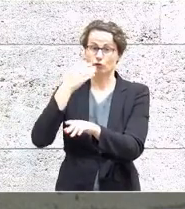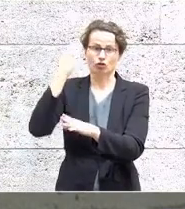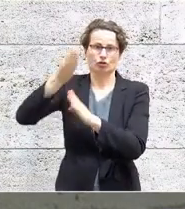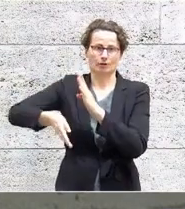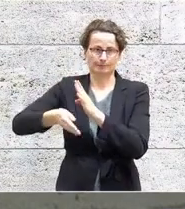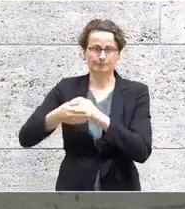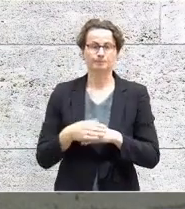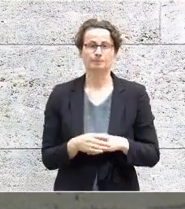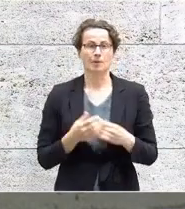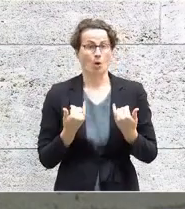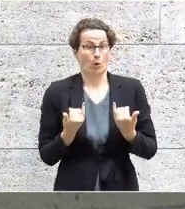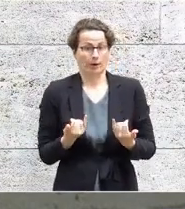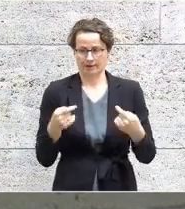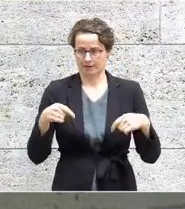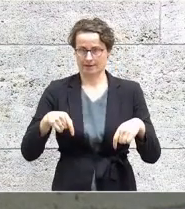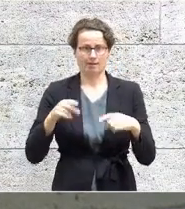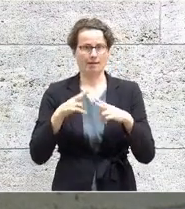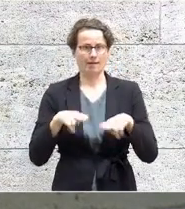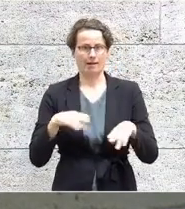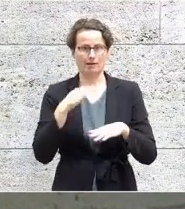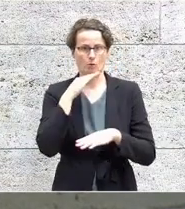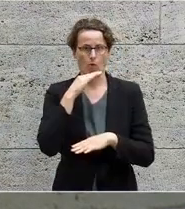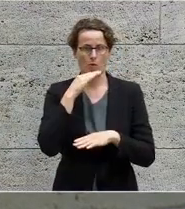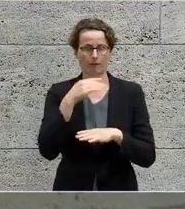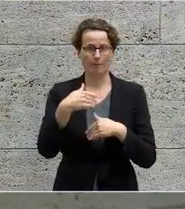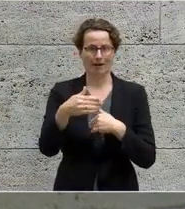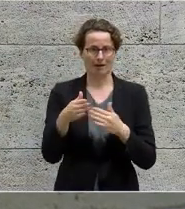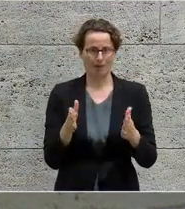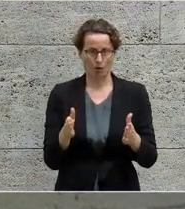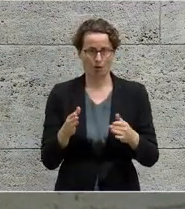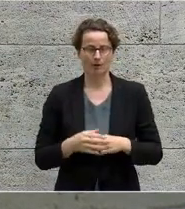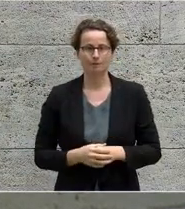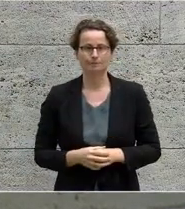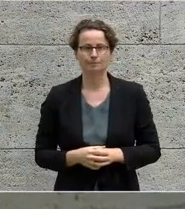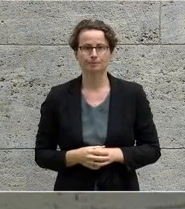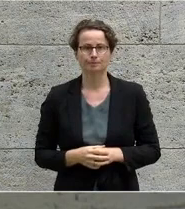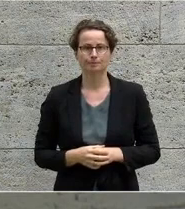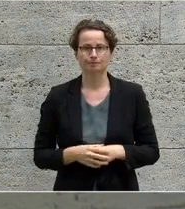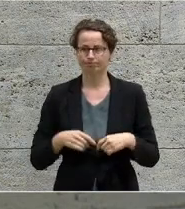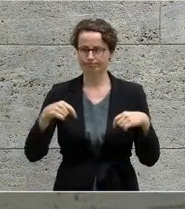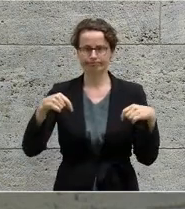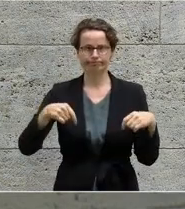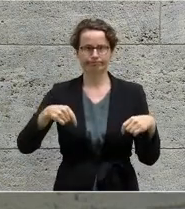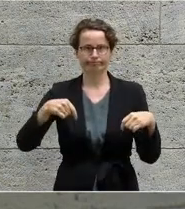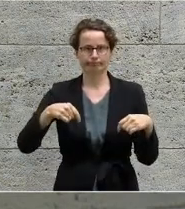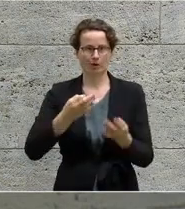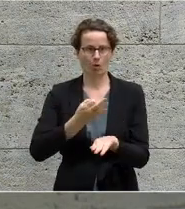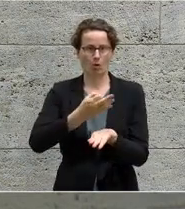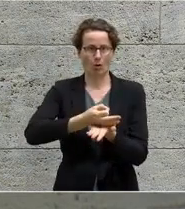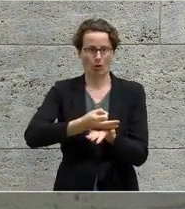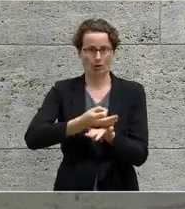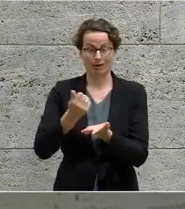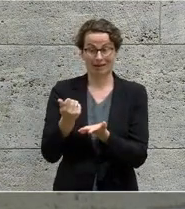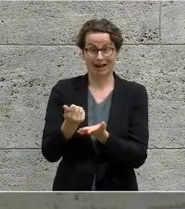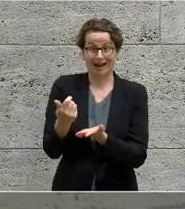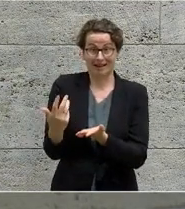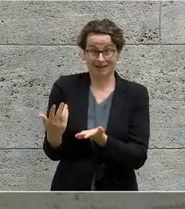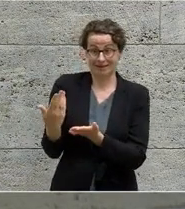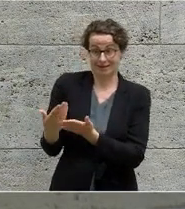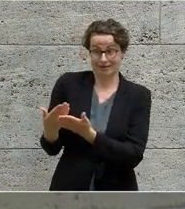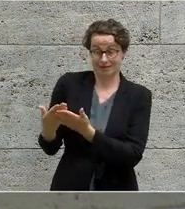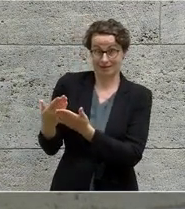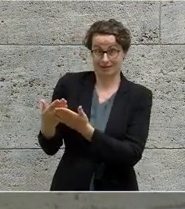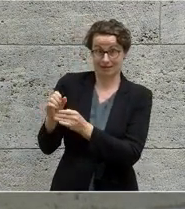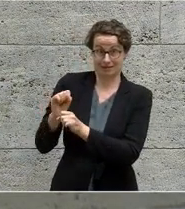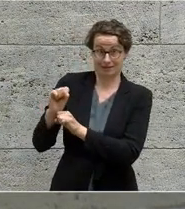hier im Ehrenhof des Bendlerblocks zusammengekommen, an dem Ort, an dem einige Beteiligte